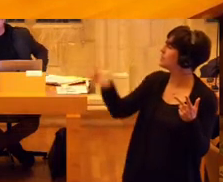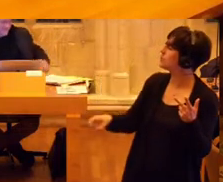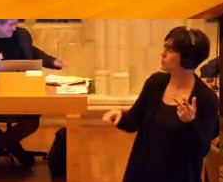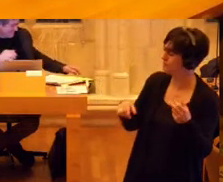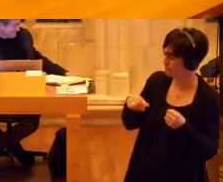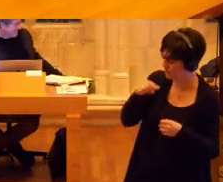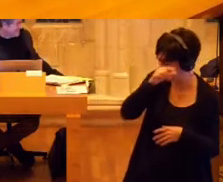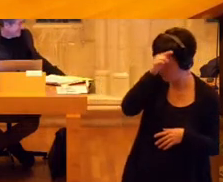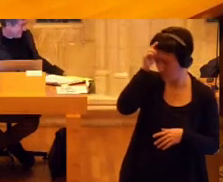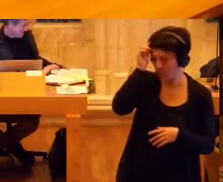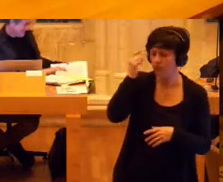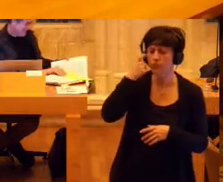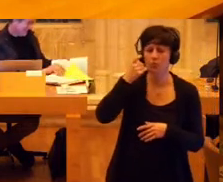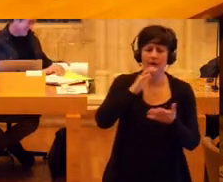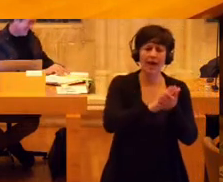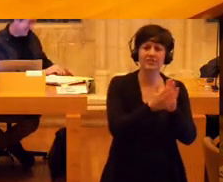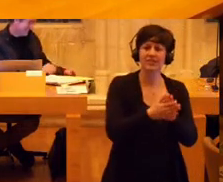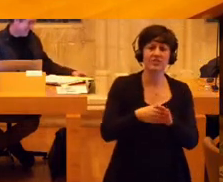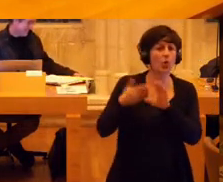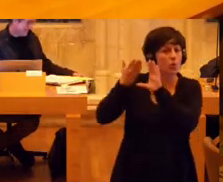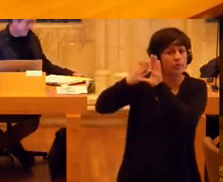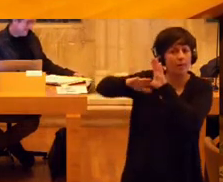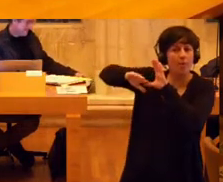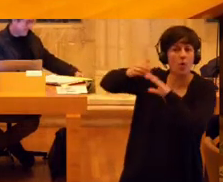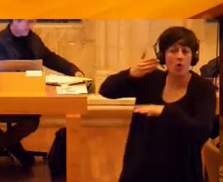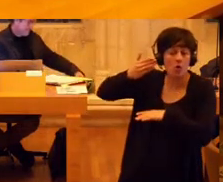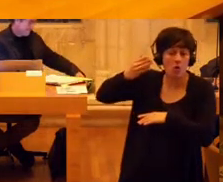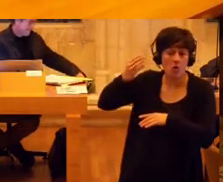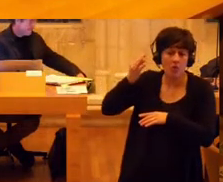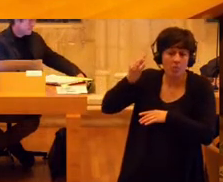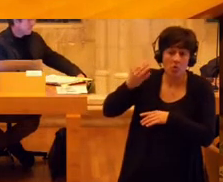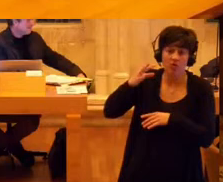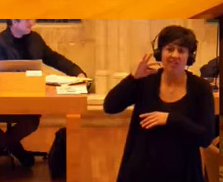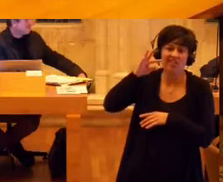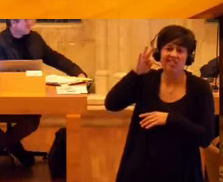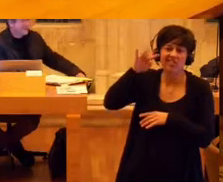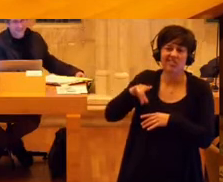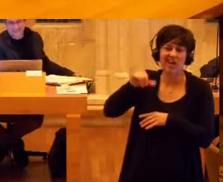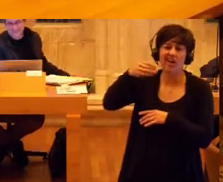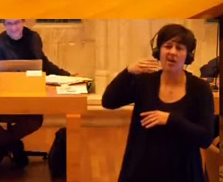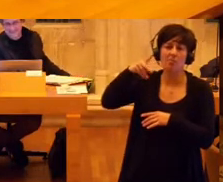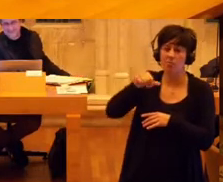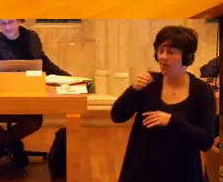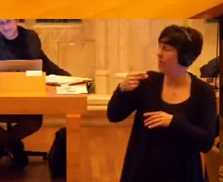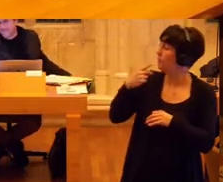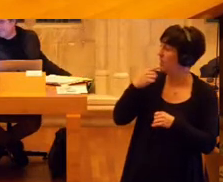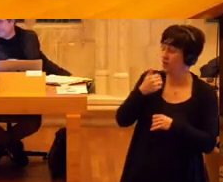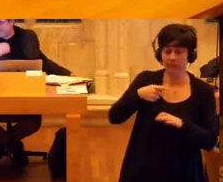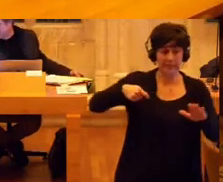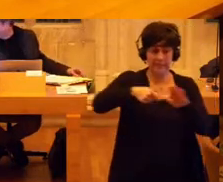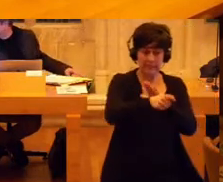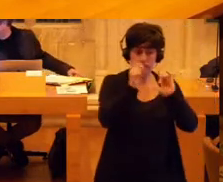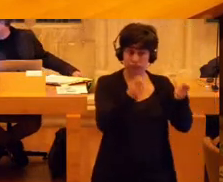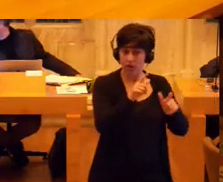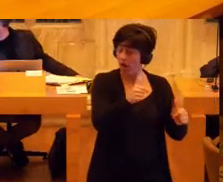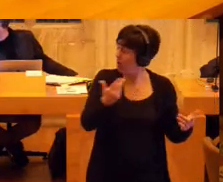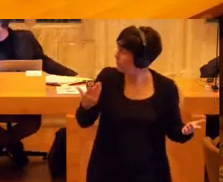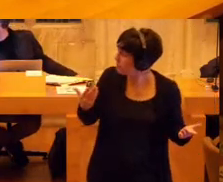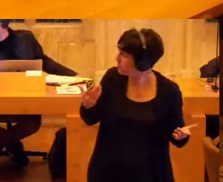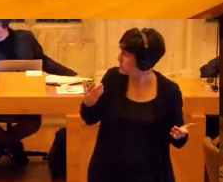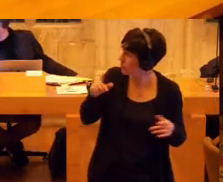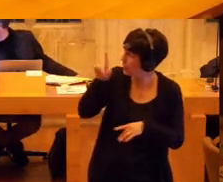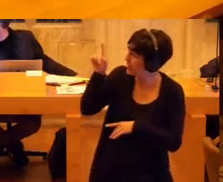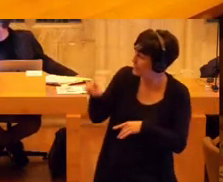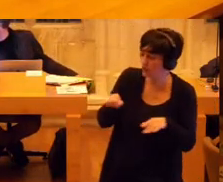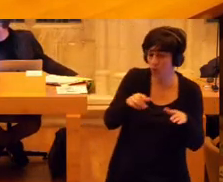que l'association Le Tympan fait partie... des bénéficiaires de subventions. Je voulais juste savoir où en était